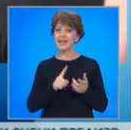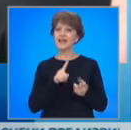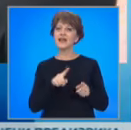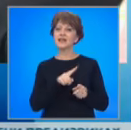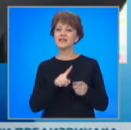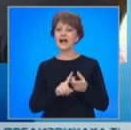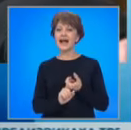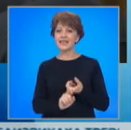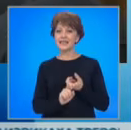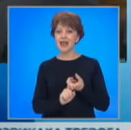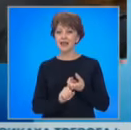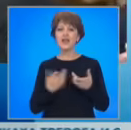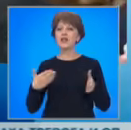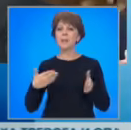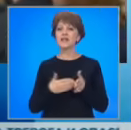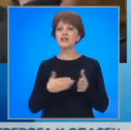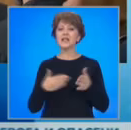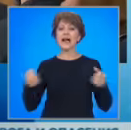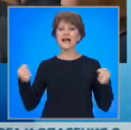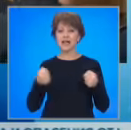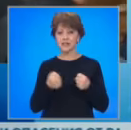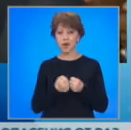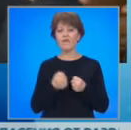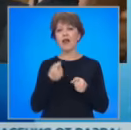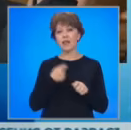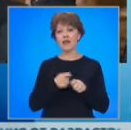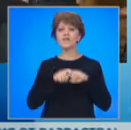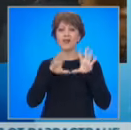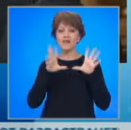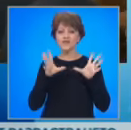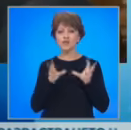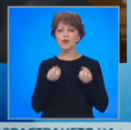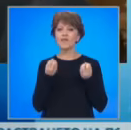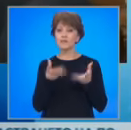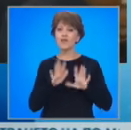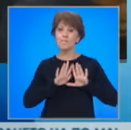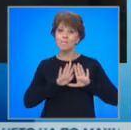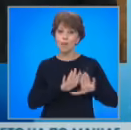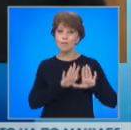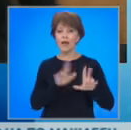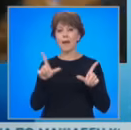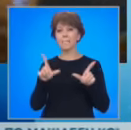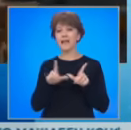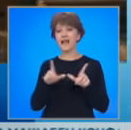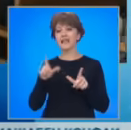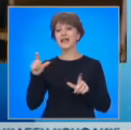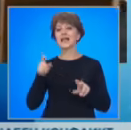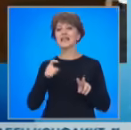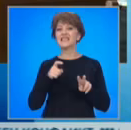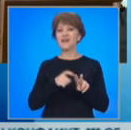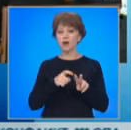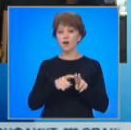Николов, че причинилият катастрофата е направил всичко възможно да помогне на Милен Цветков, включително е събул маратонката